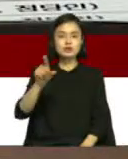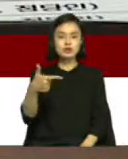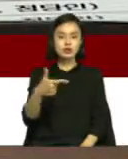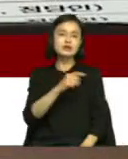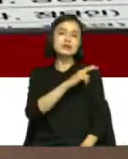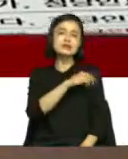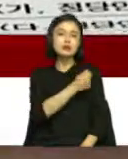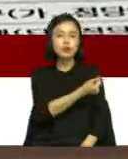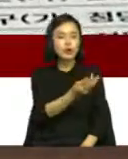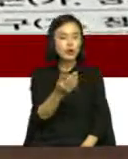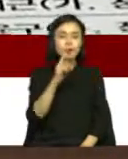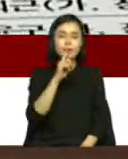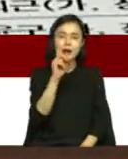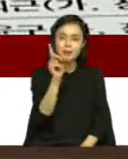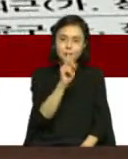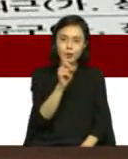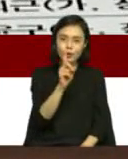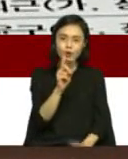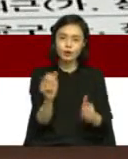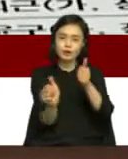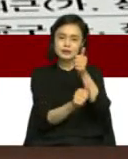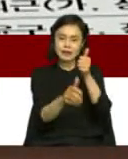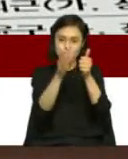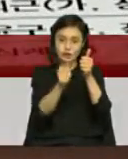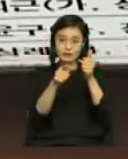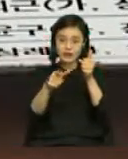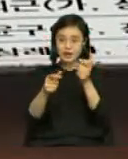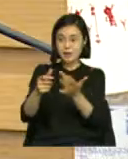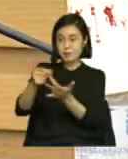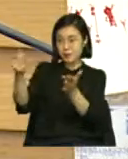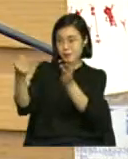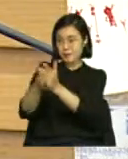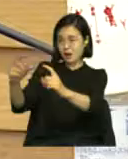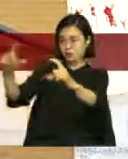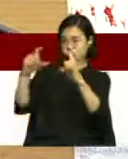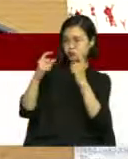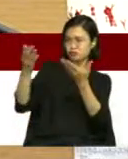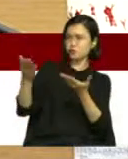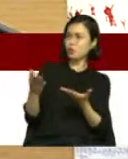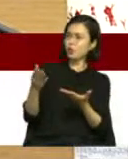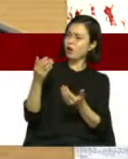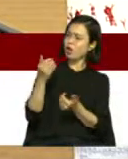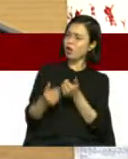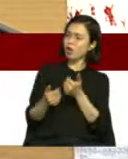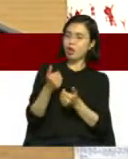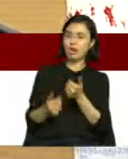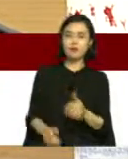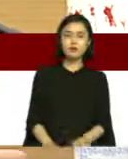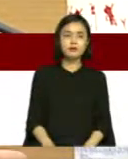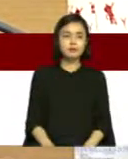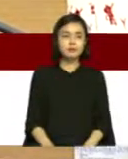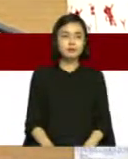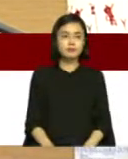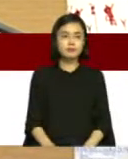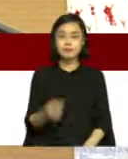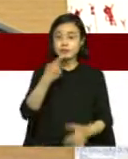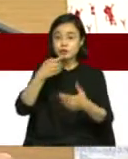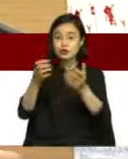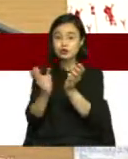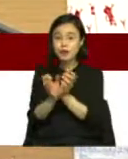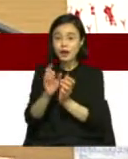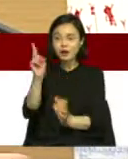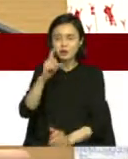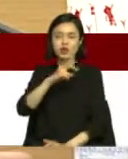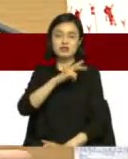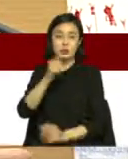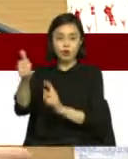의원들 간 이미 상임위원장을 내정했다고 주장했습니다. 더불어민주당 모 의원님께서 오셔서 이미